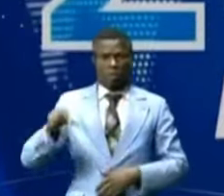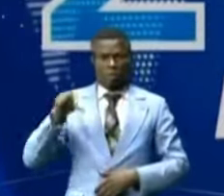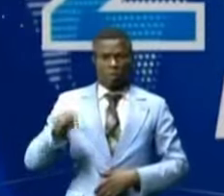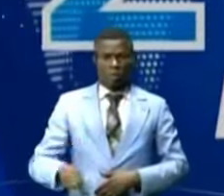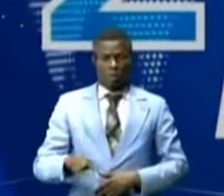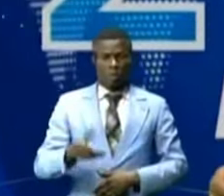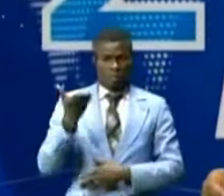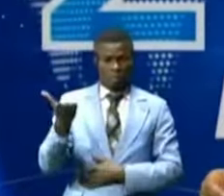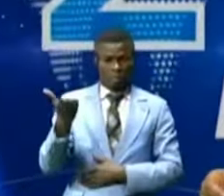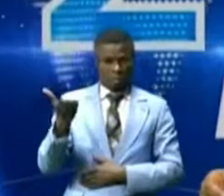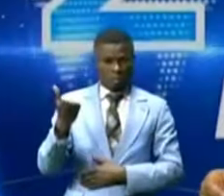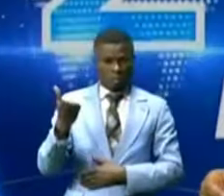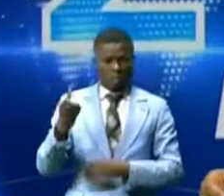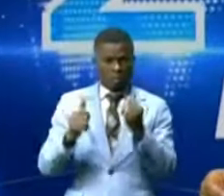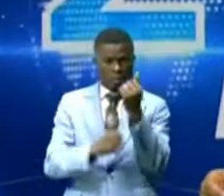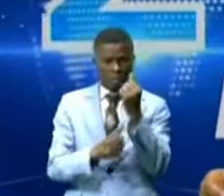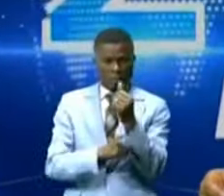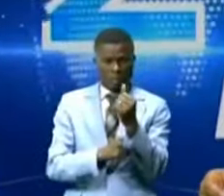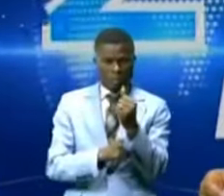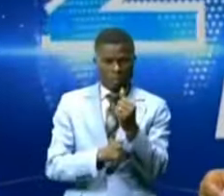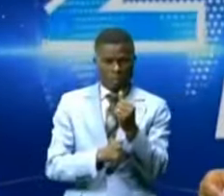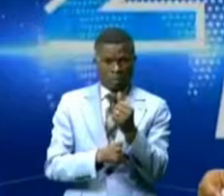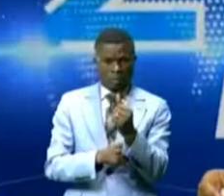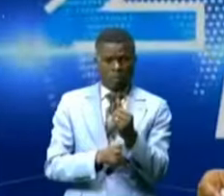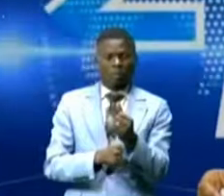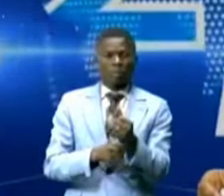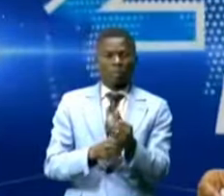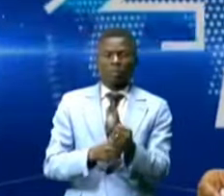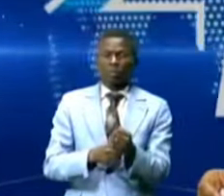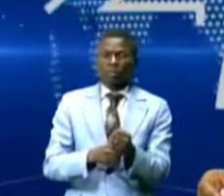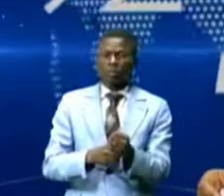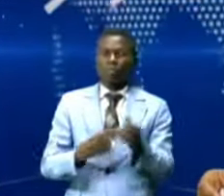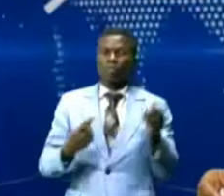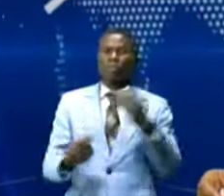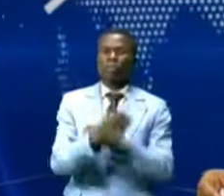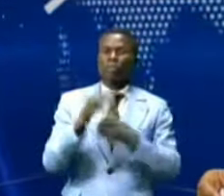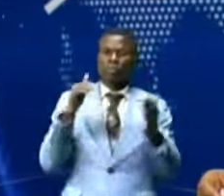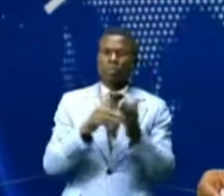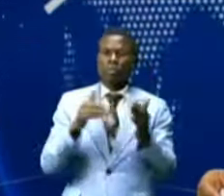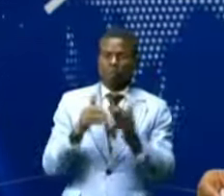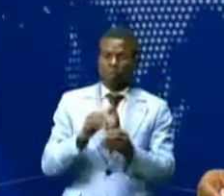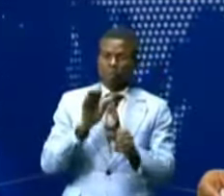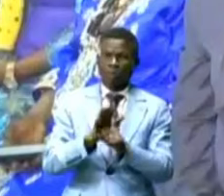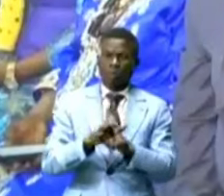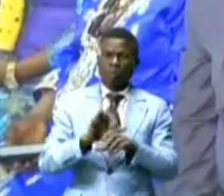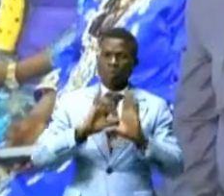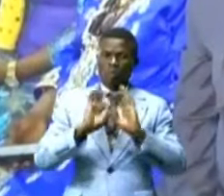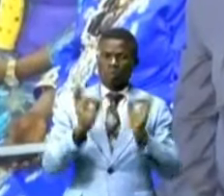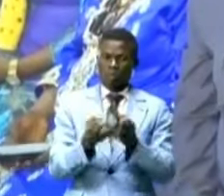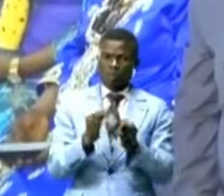Ce dernier est sujet des attaques de tout ordre dans les réseaux sociaux.